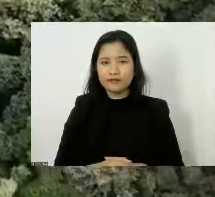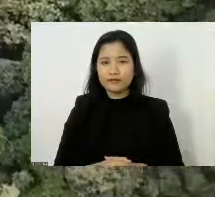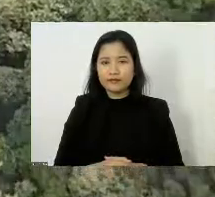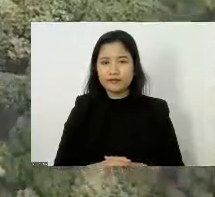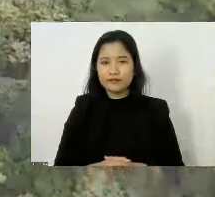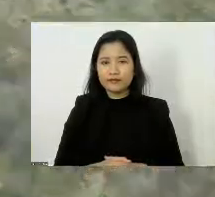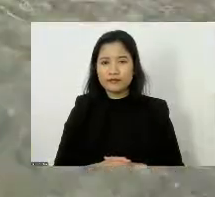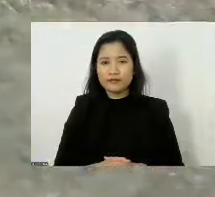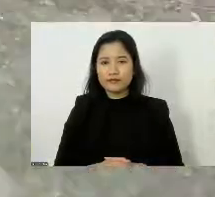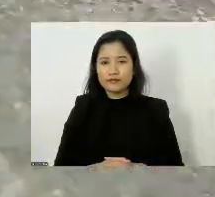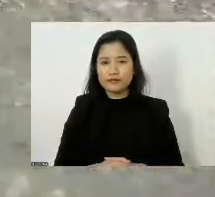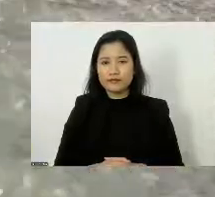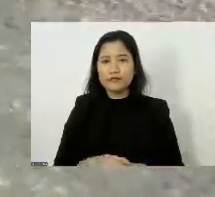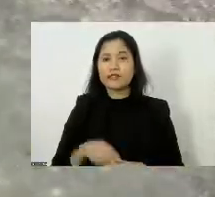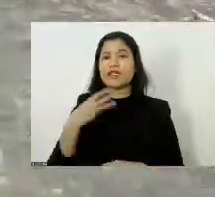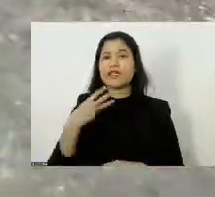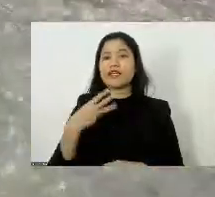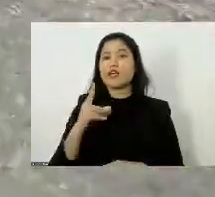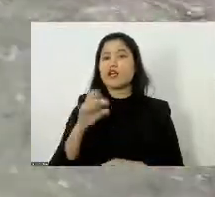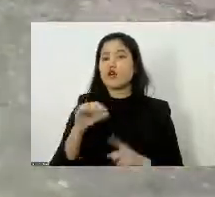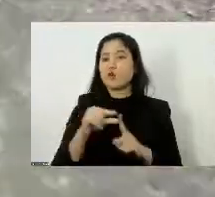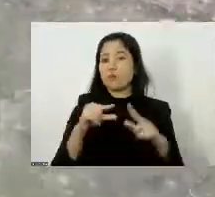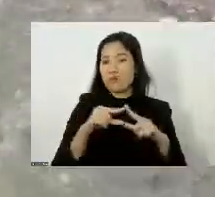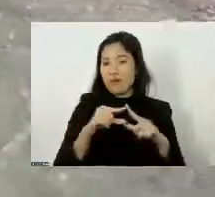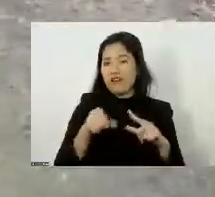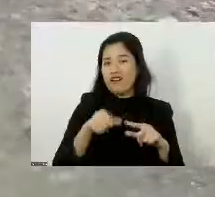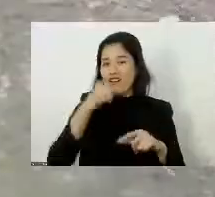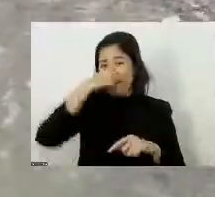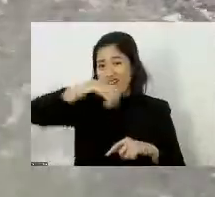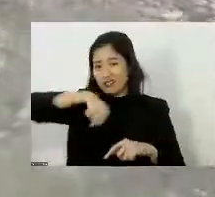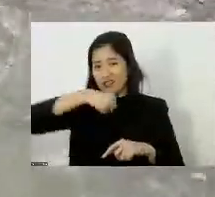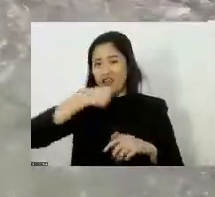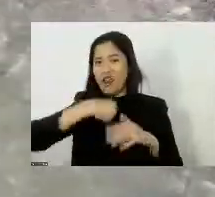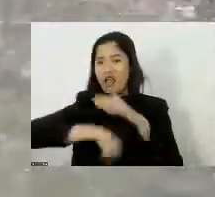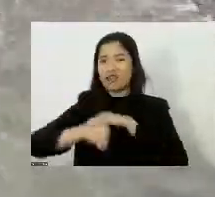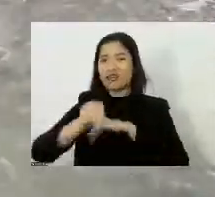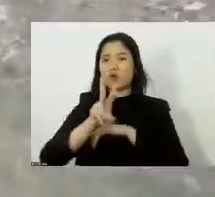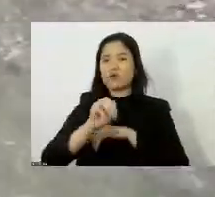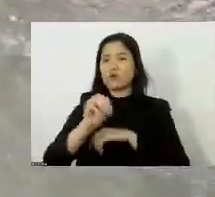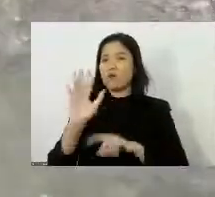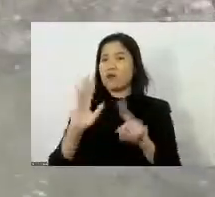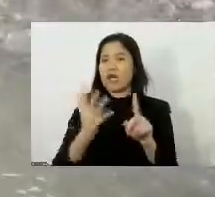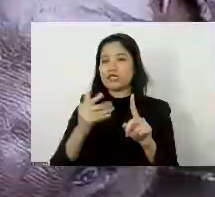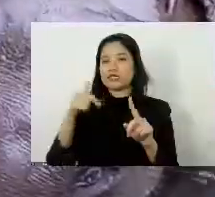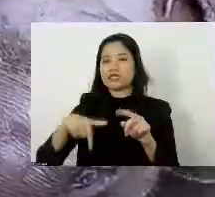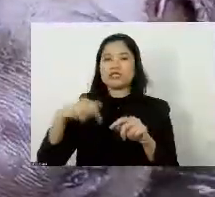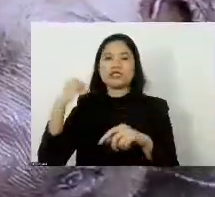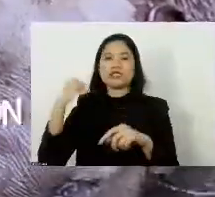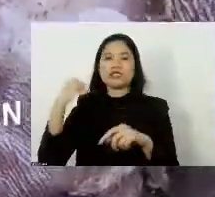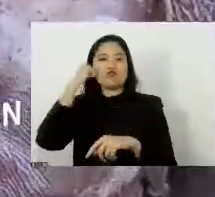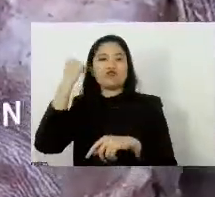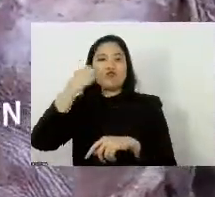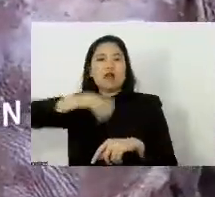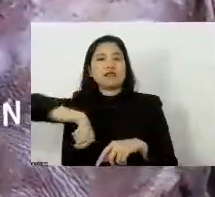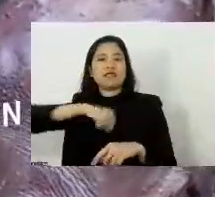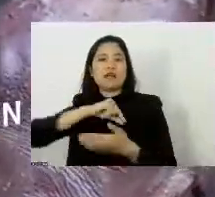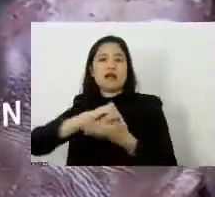Eropa kecil lahir pada tahun 2015 dari induk yang bernama Olis